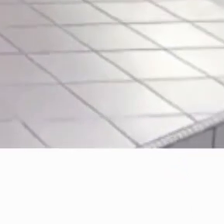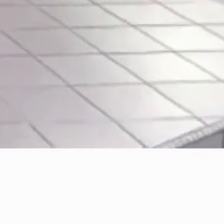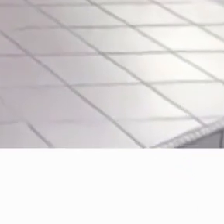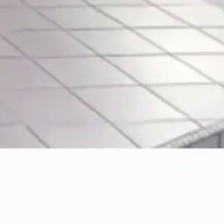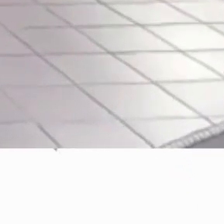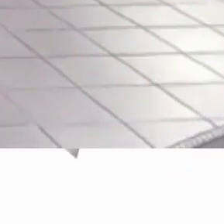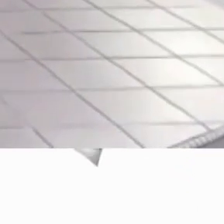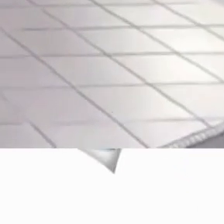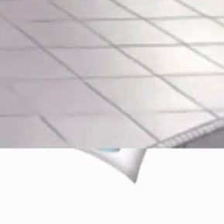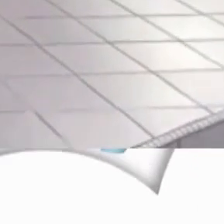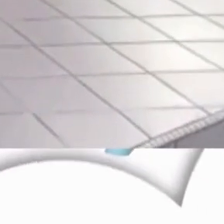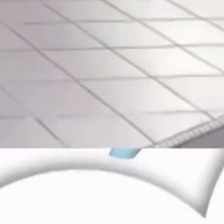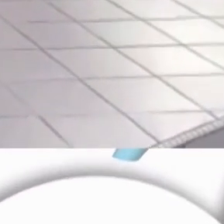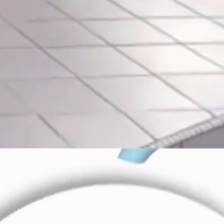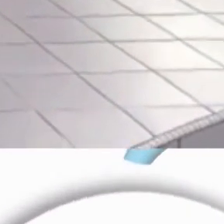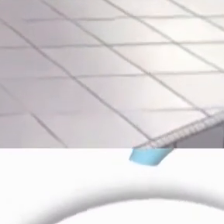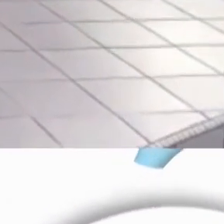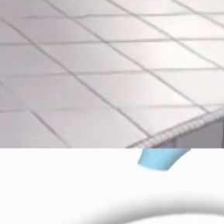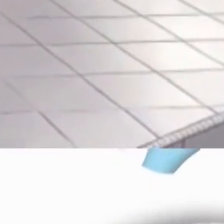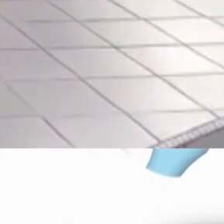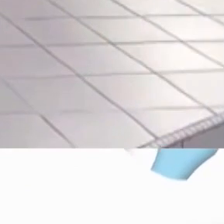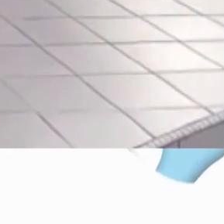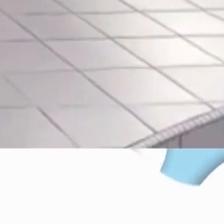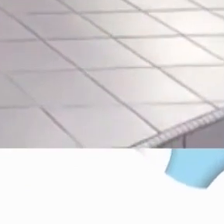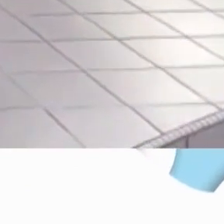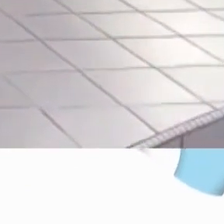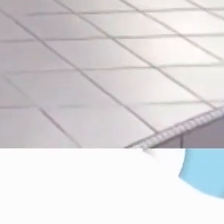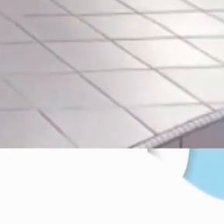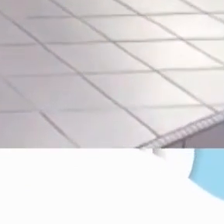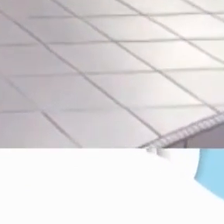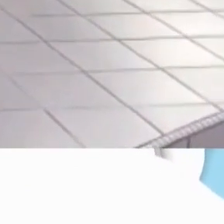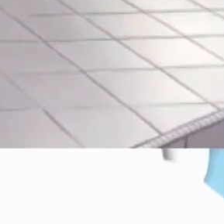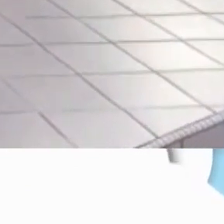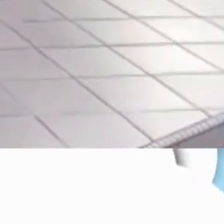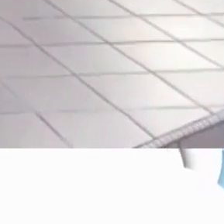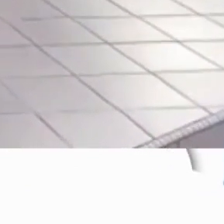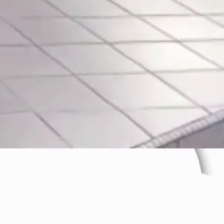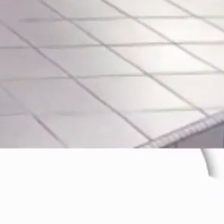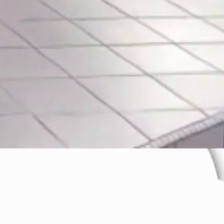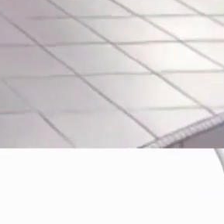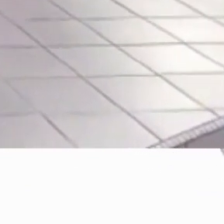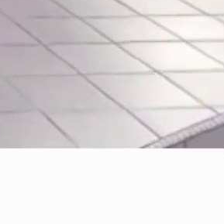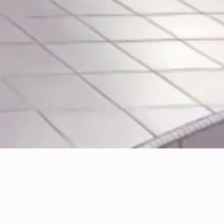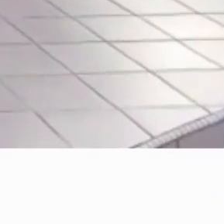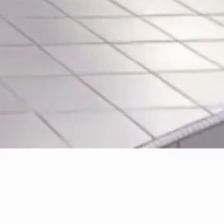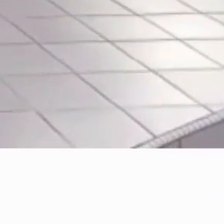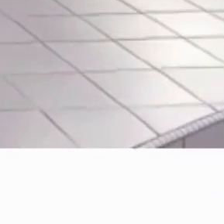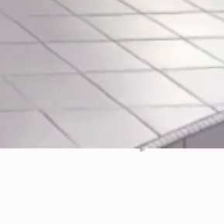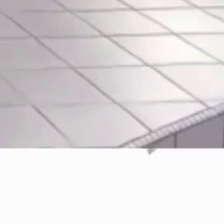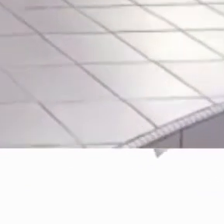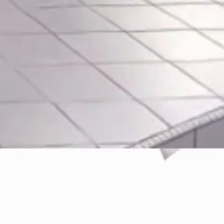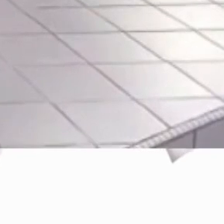bye. Hai kawan-kawan. Kami ini kita nak belajar pelangi